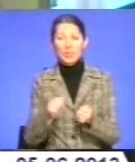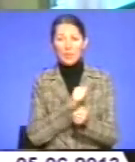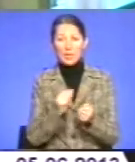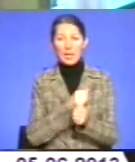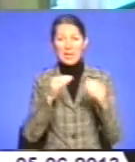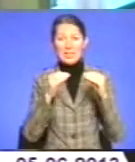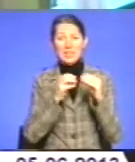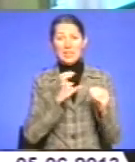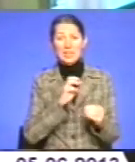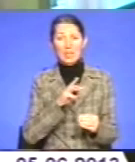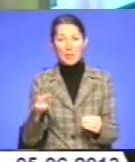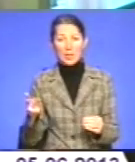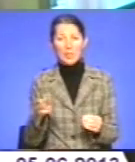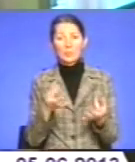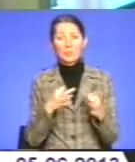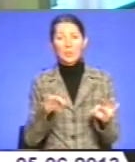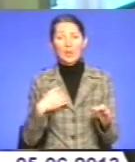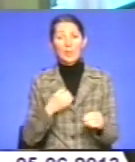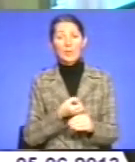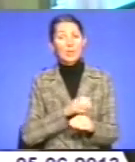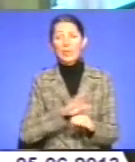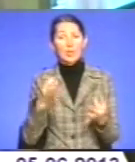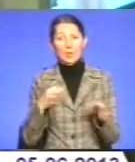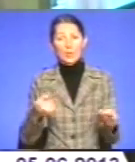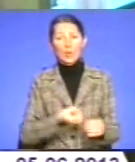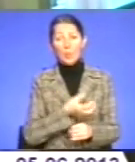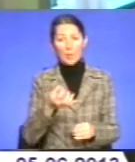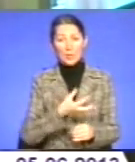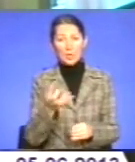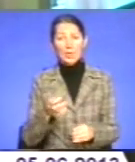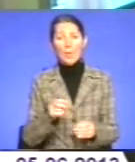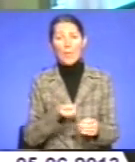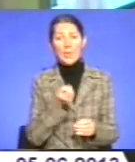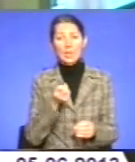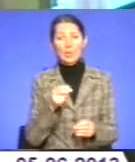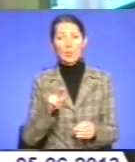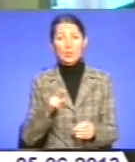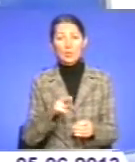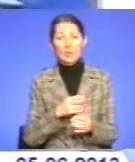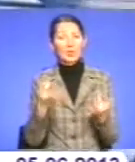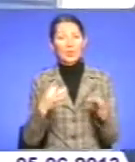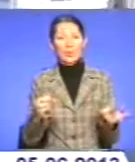оцей і яру пшеницю, і яру ячмінь, і не дозволила нам досіяти цукровий буряк.